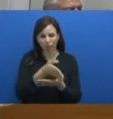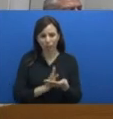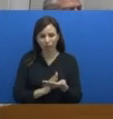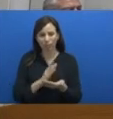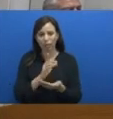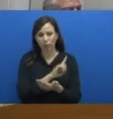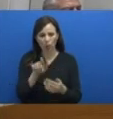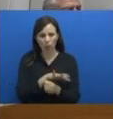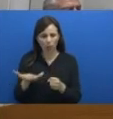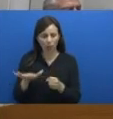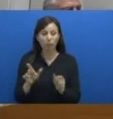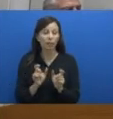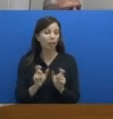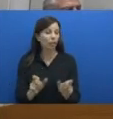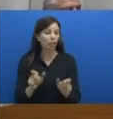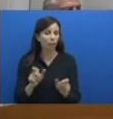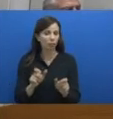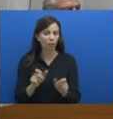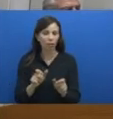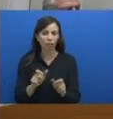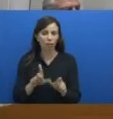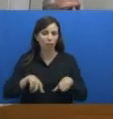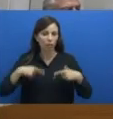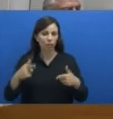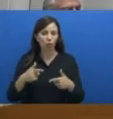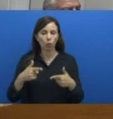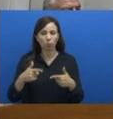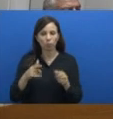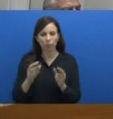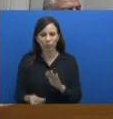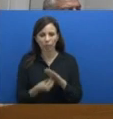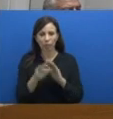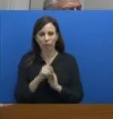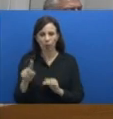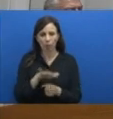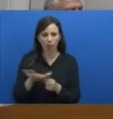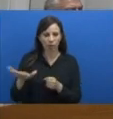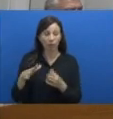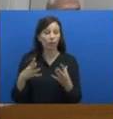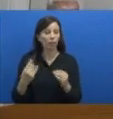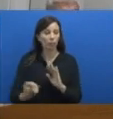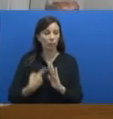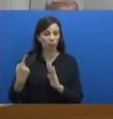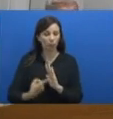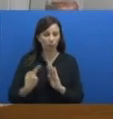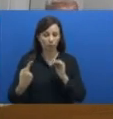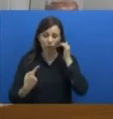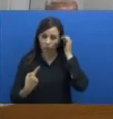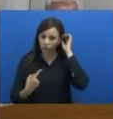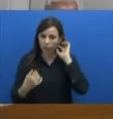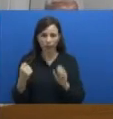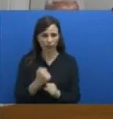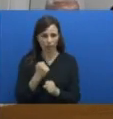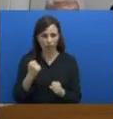والسلطة البرلمانية التشريعية، ويتحدث عن السلطة وكأنها سلطة واحدة، لأن النظام في إسرائيل